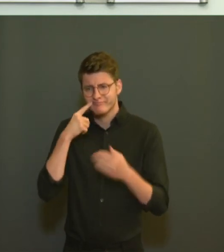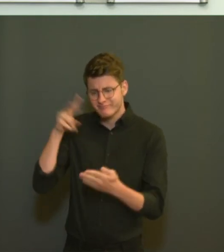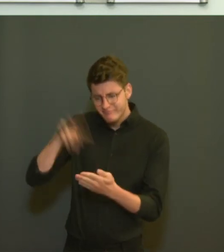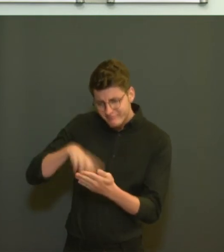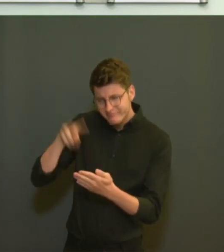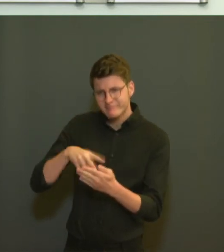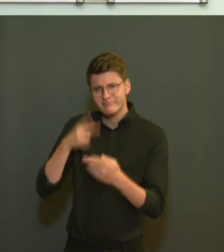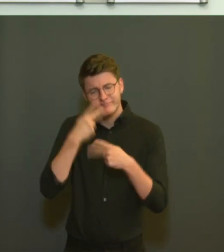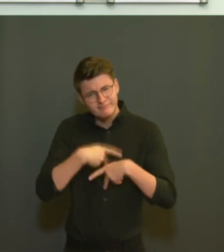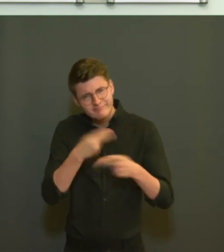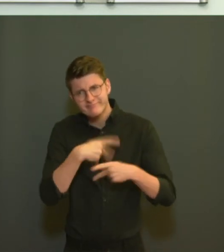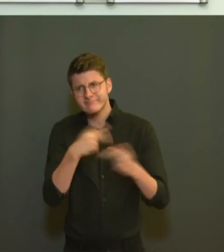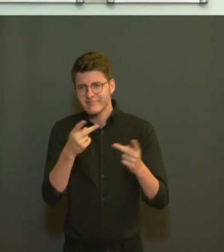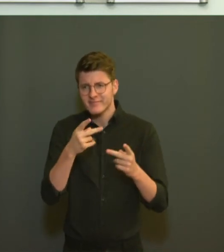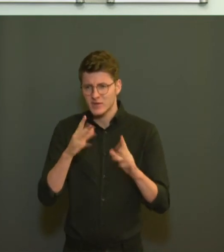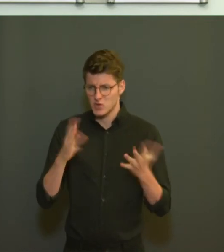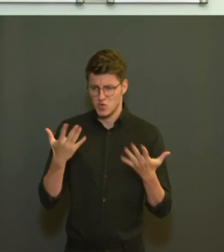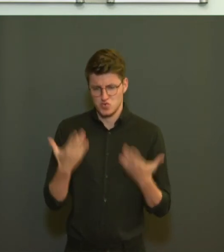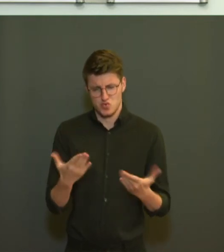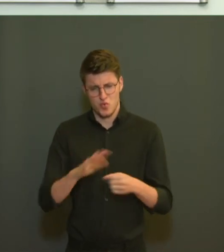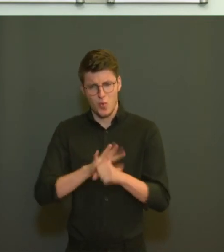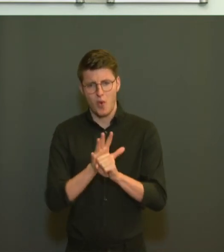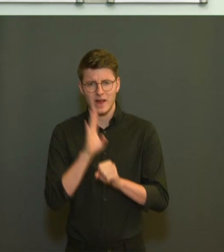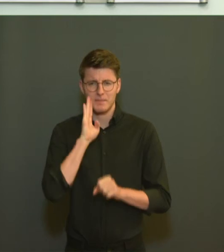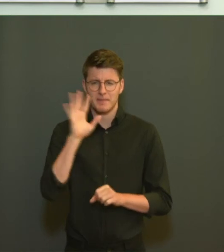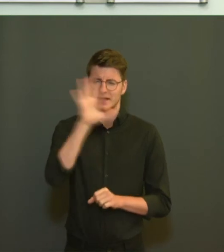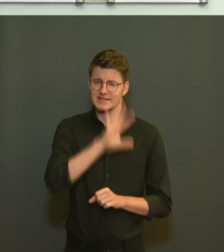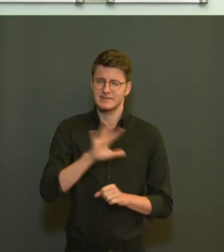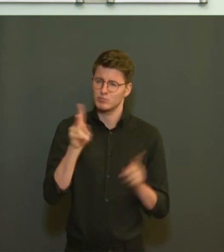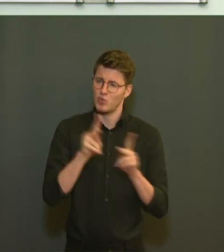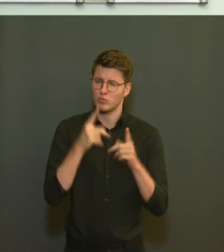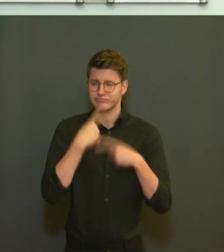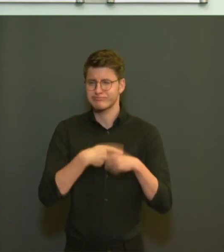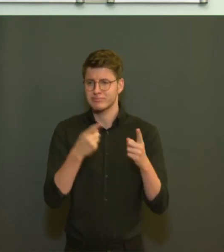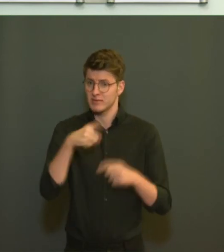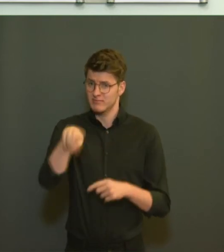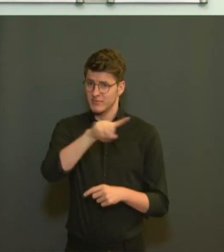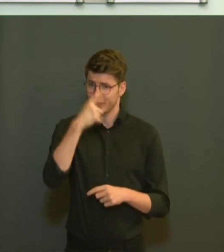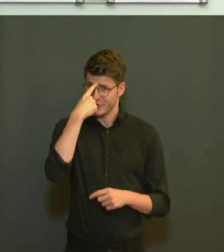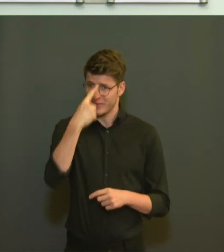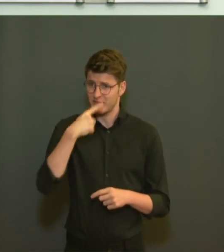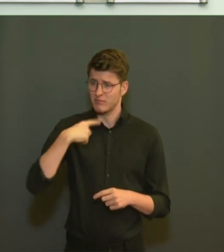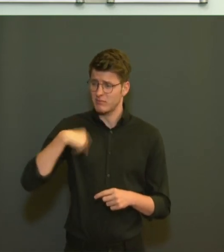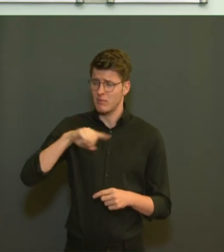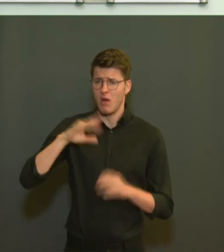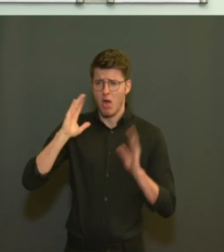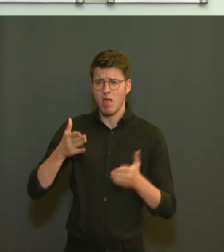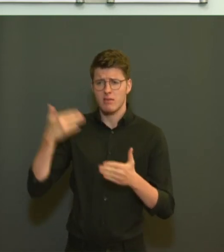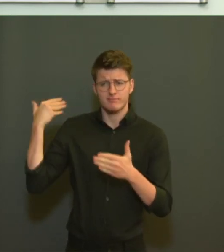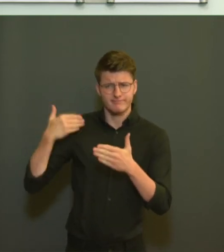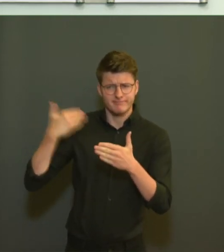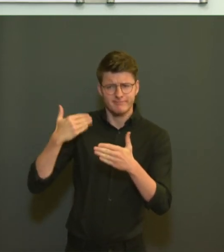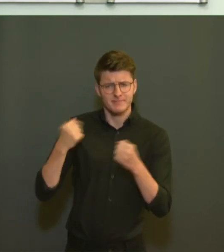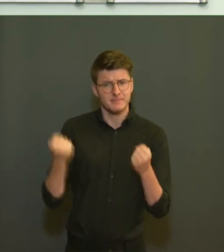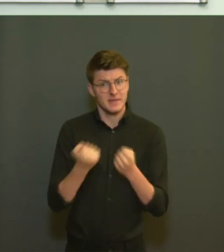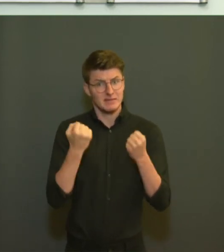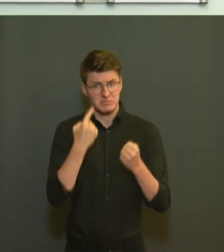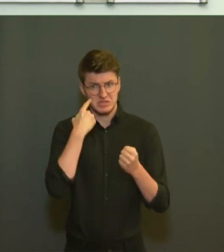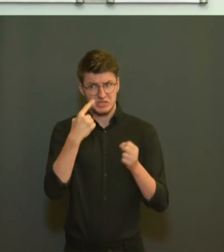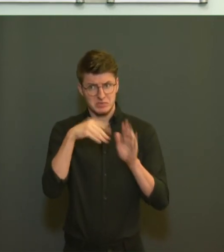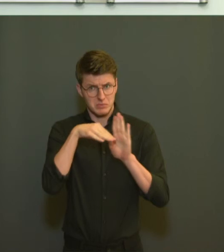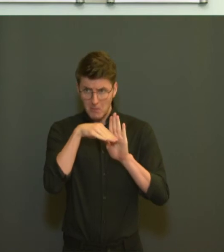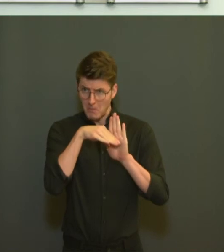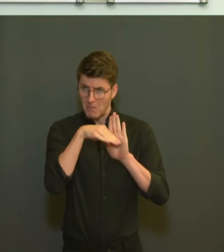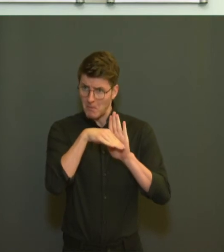België. Zoals u weet zijn we al een tijdje aan het dalen wat het aantal nieuwe